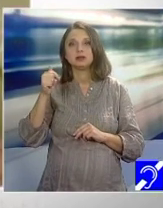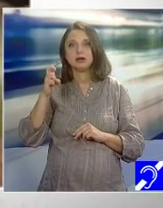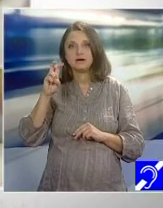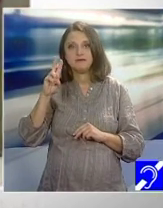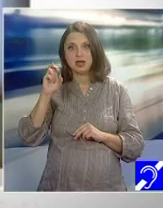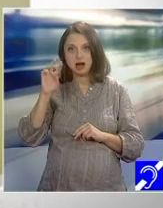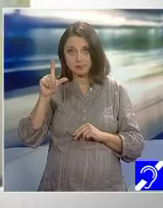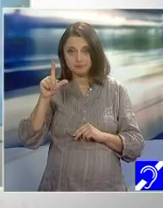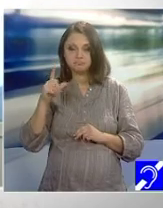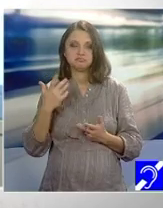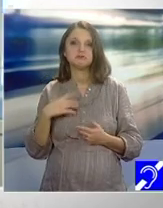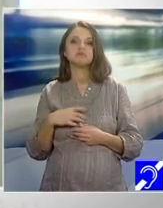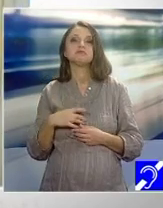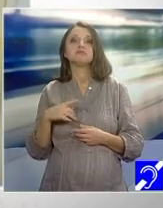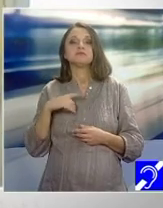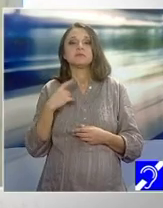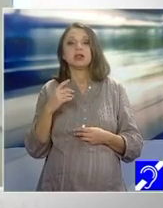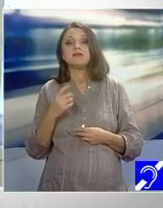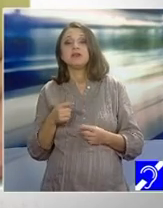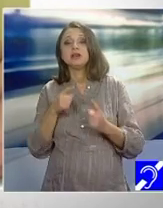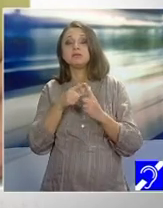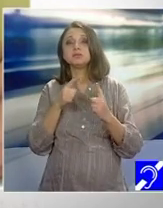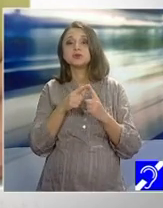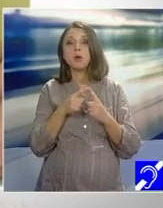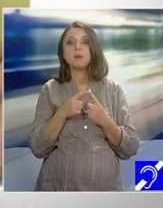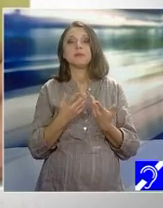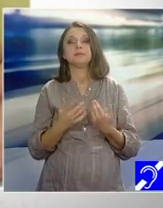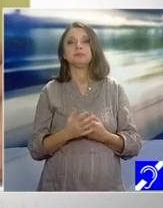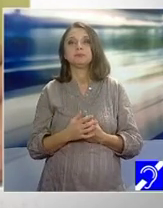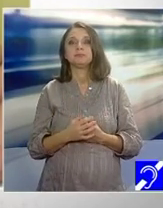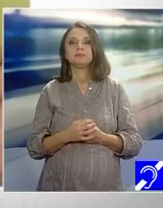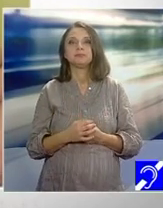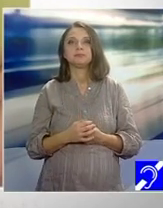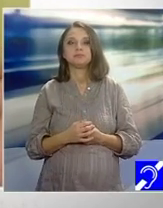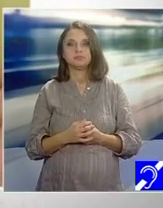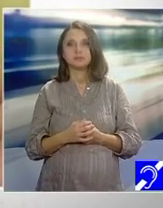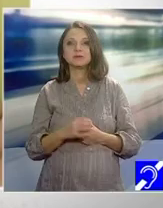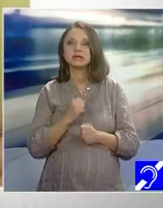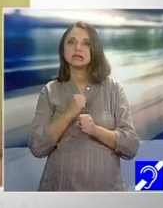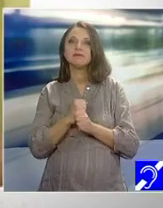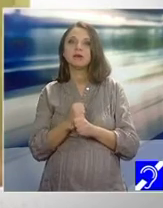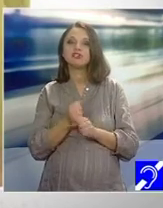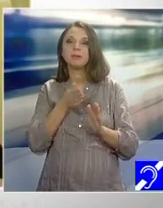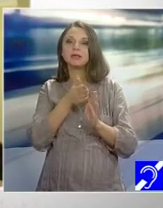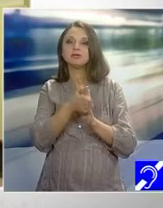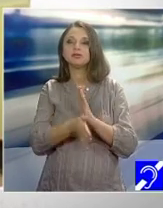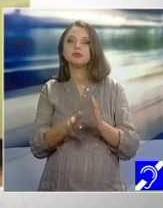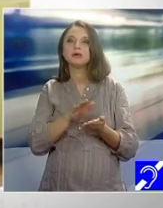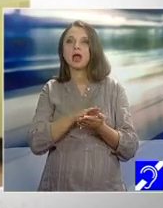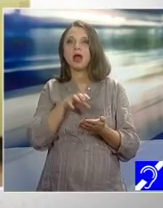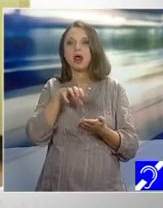Difference și care își propune să realizeze incluziunea pe